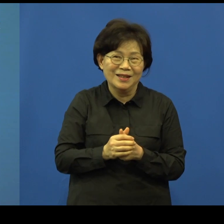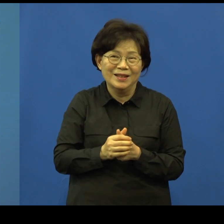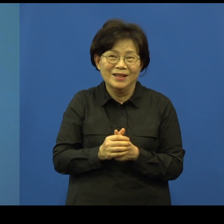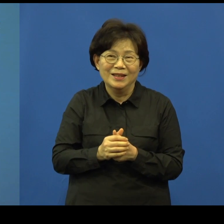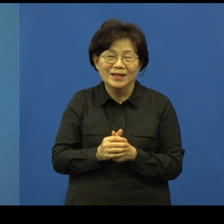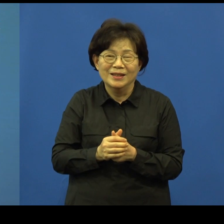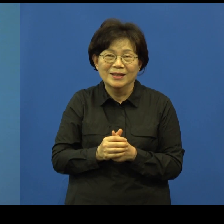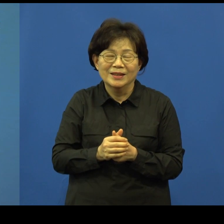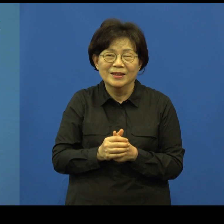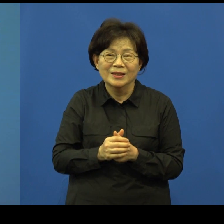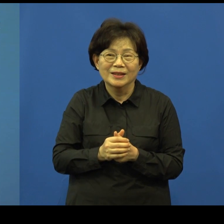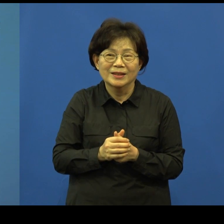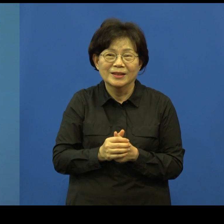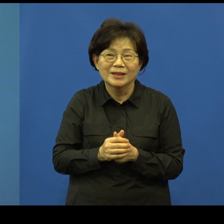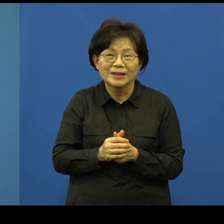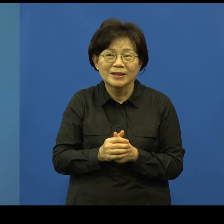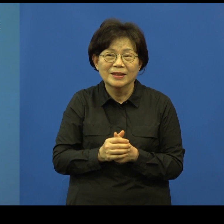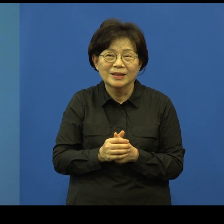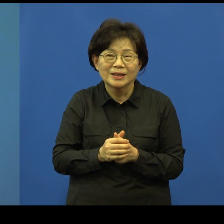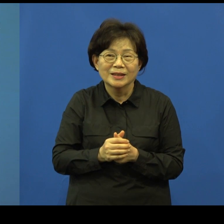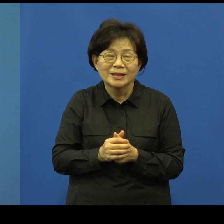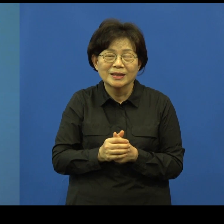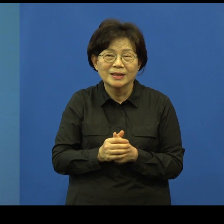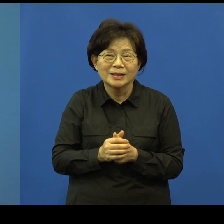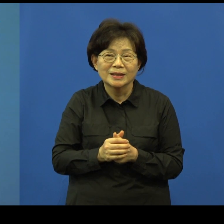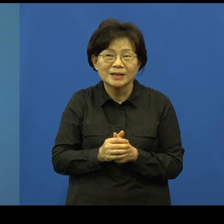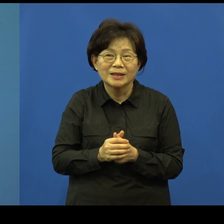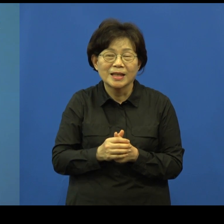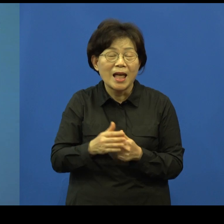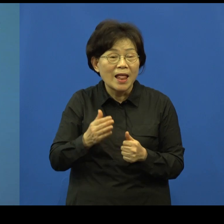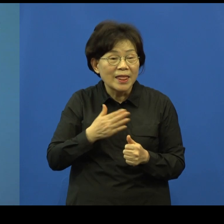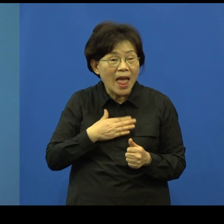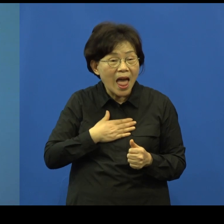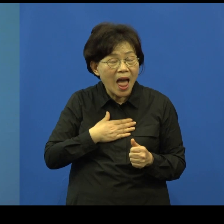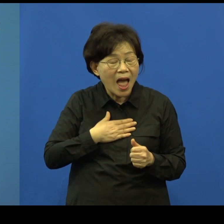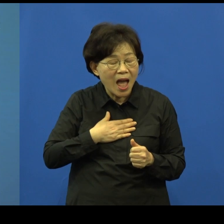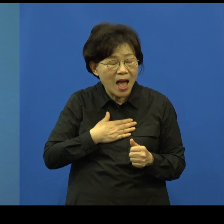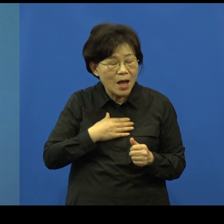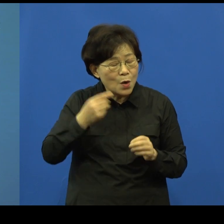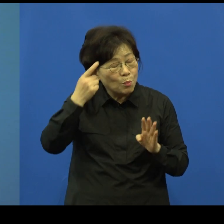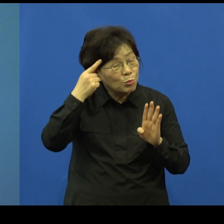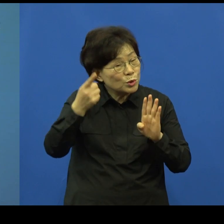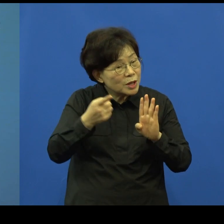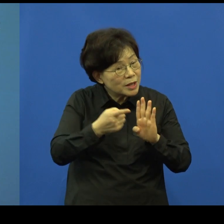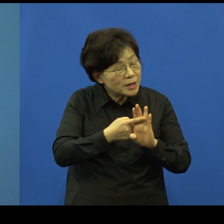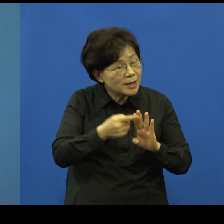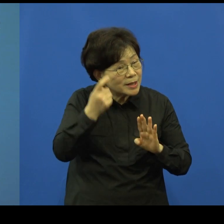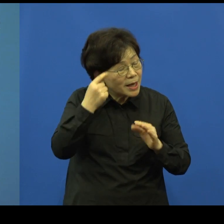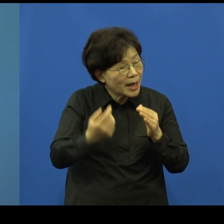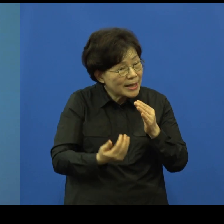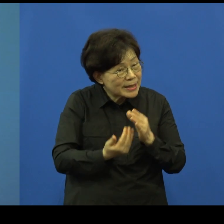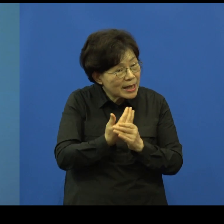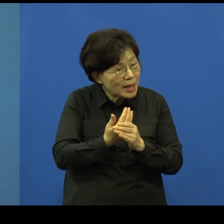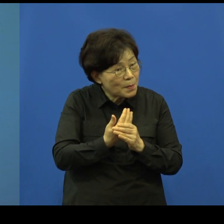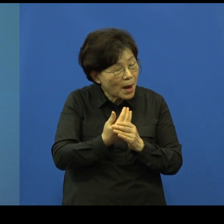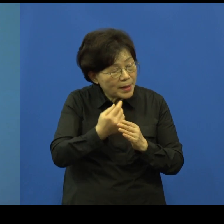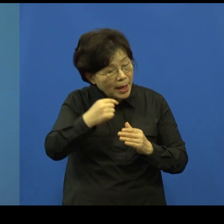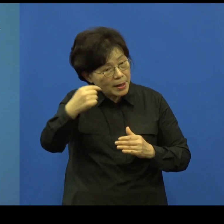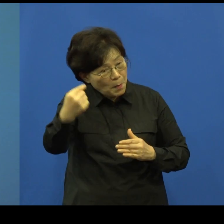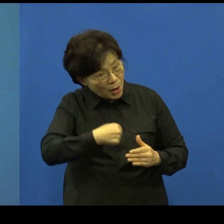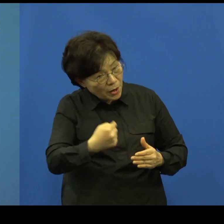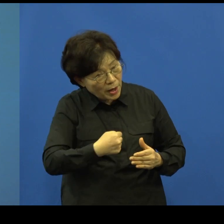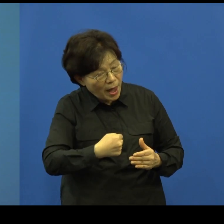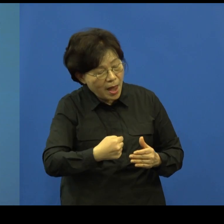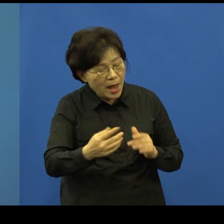여러분, 우리가 너에게 있는, 내가 지금 뭔가 부정적인 생각이 자꾸 일어나면 나에게 명령을 하는 거예요. 예수의 이름으로 그